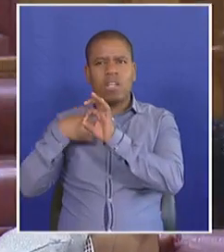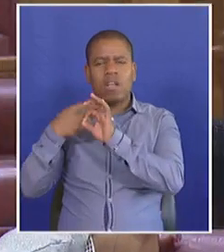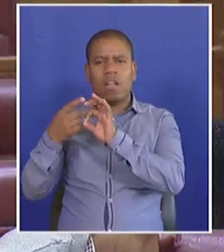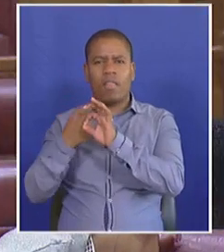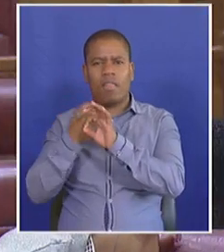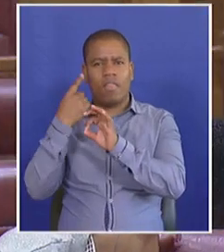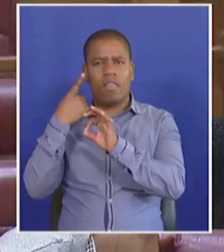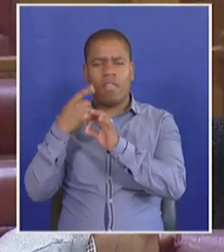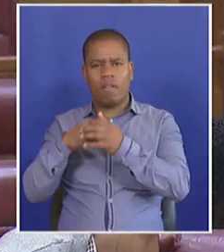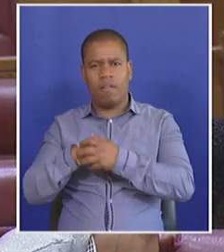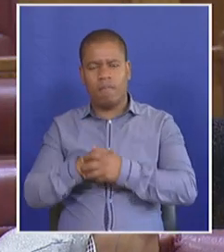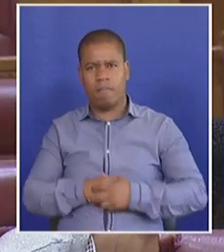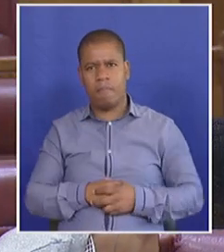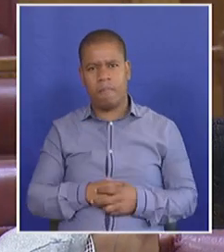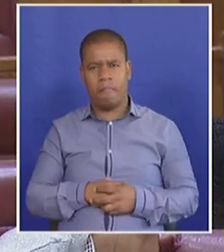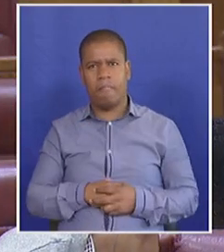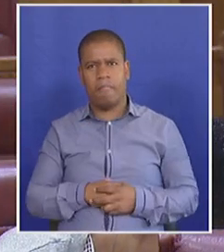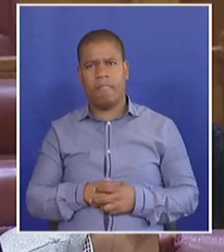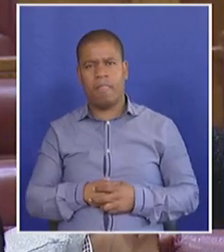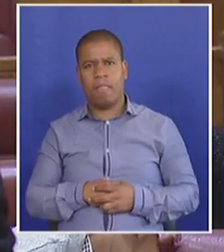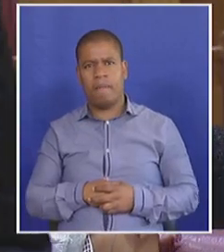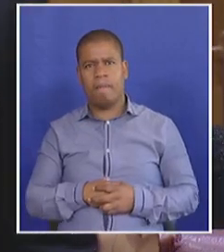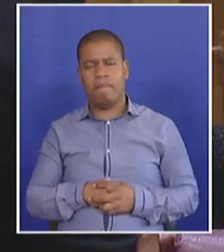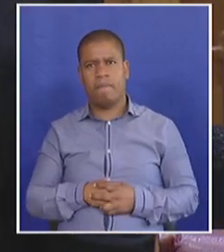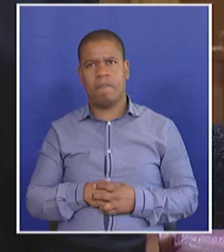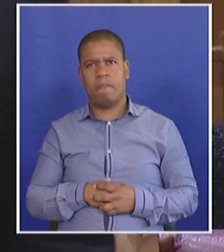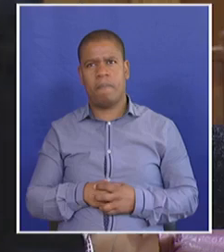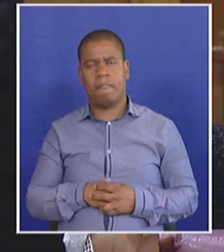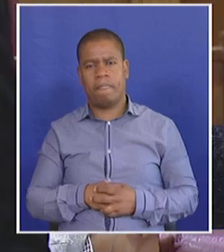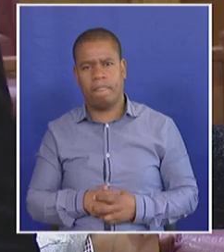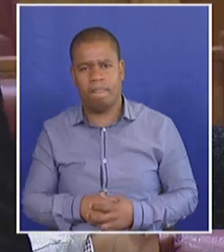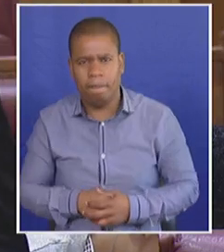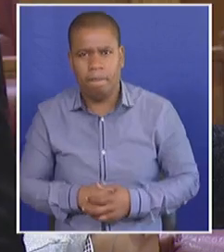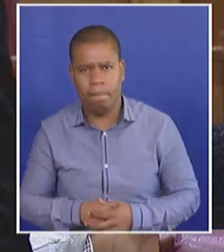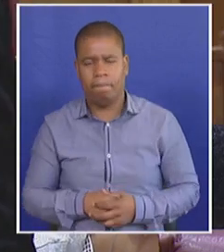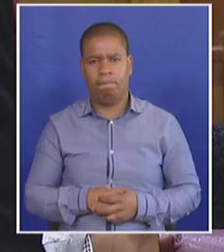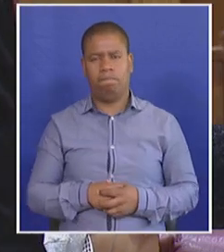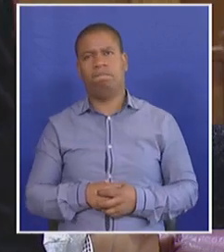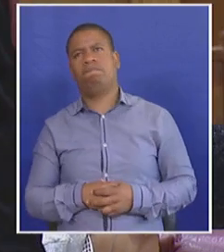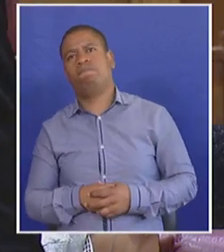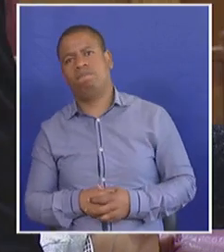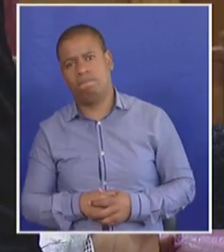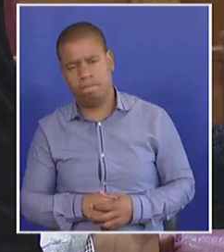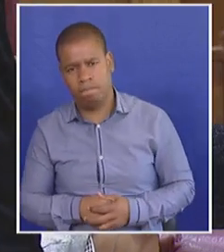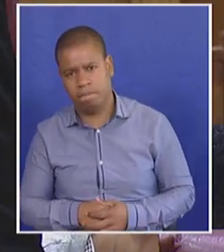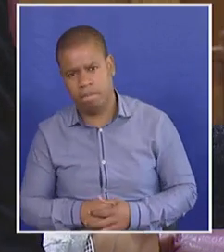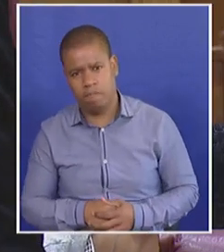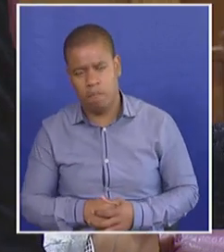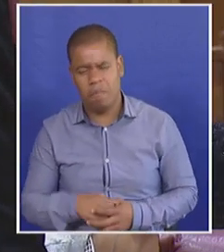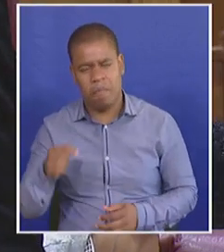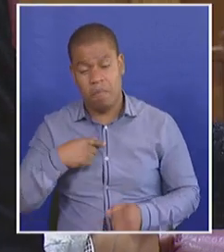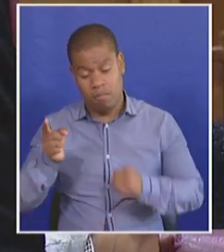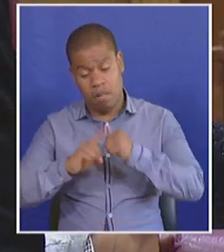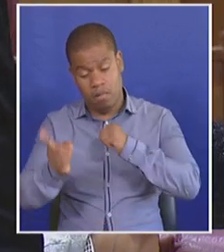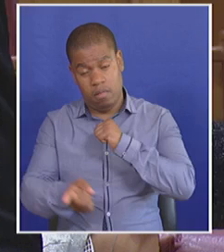2 kind of thing. But I think your the last part is